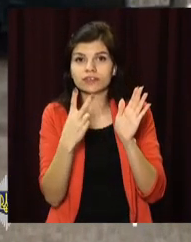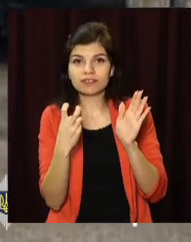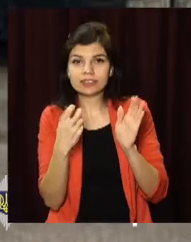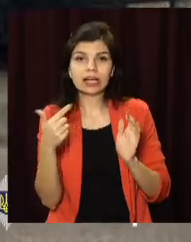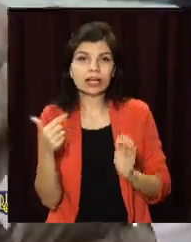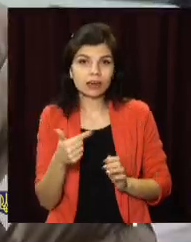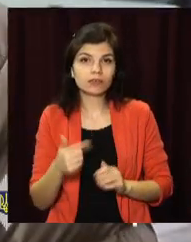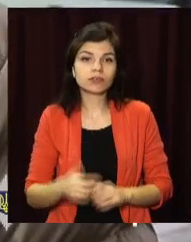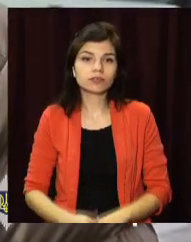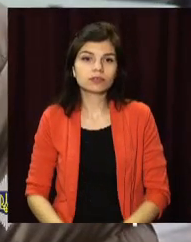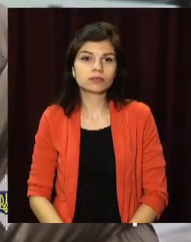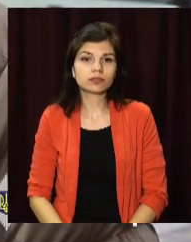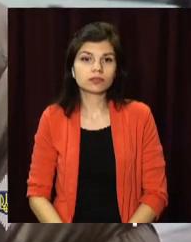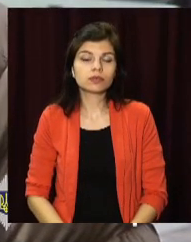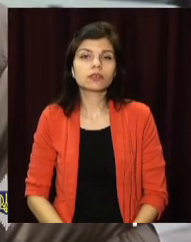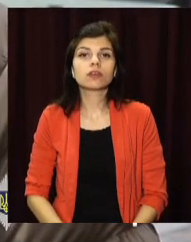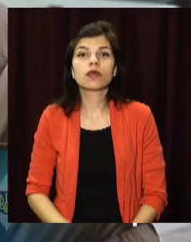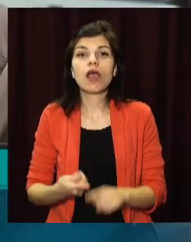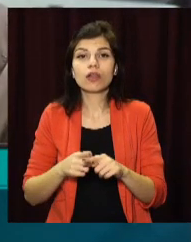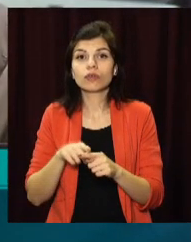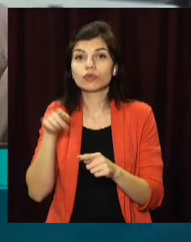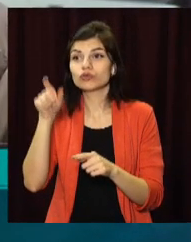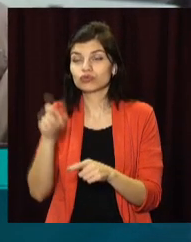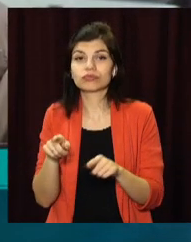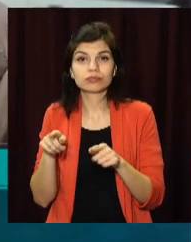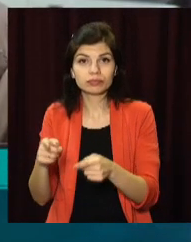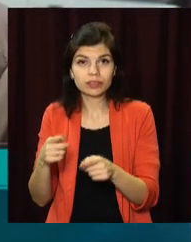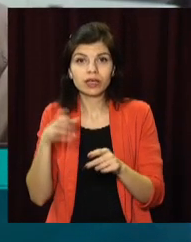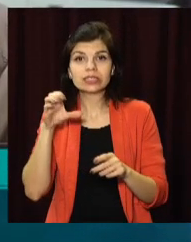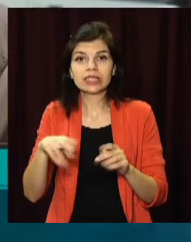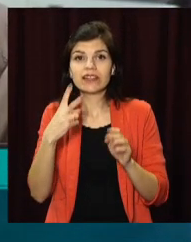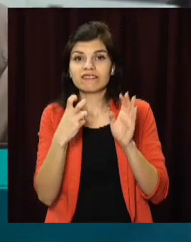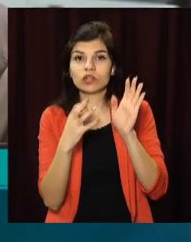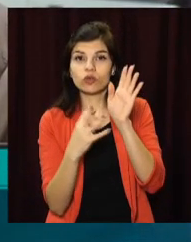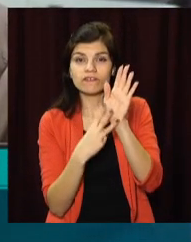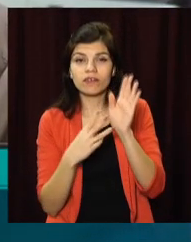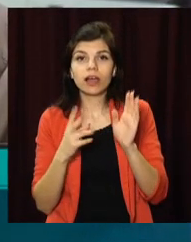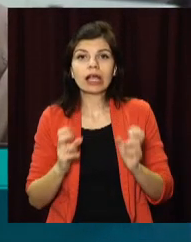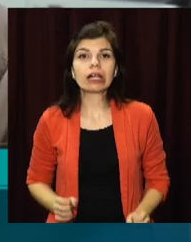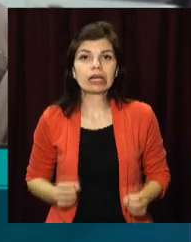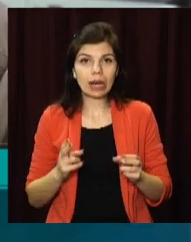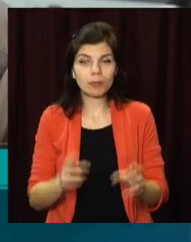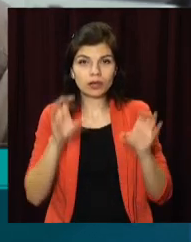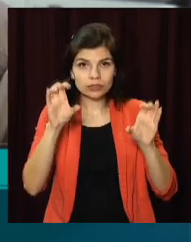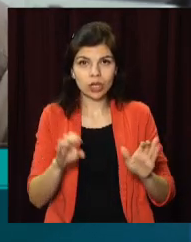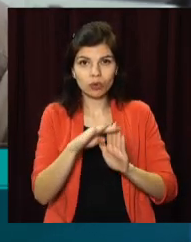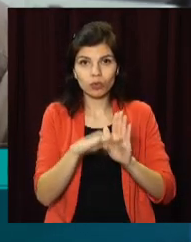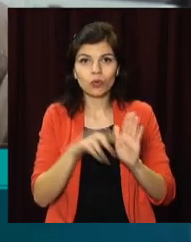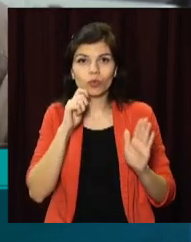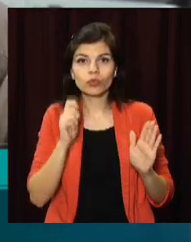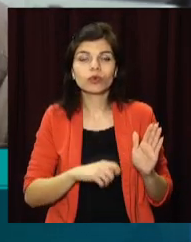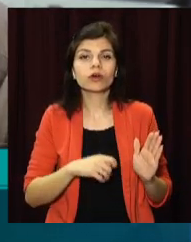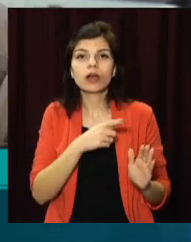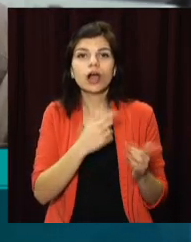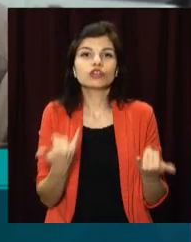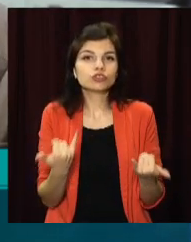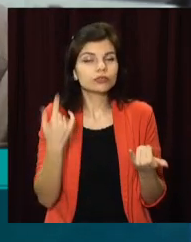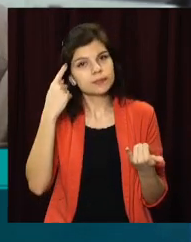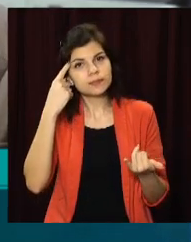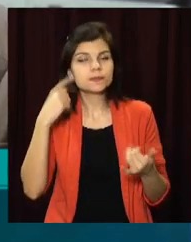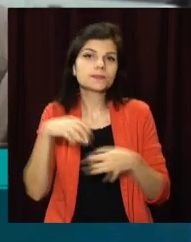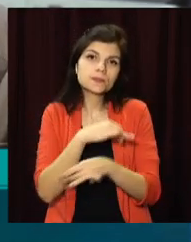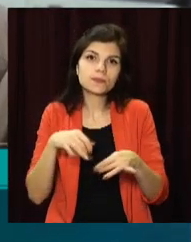7200 гривень. Вказаних осіб затримано в порядку статті 208 Кримінально-процесуального кодексу. На теперішній час вирішується